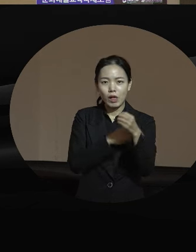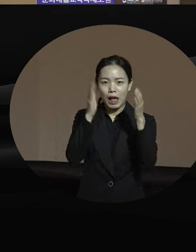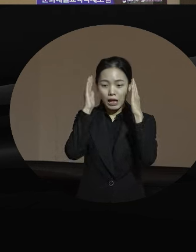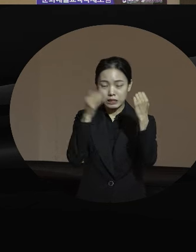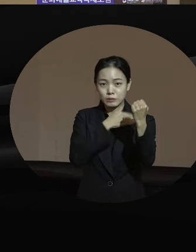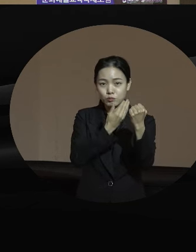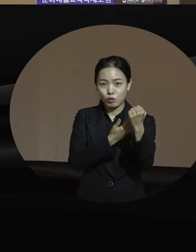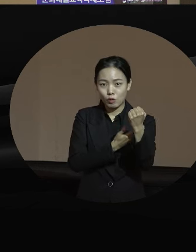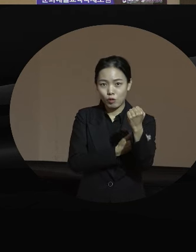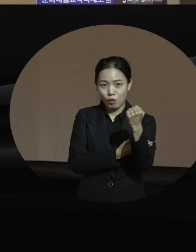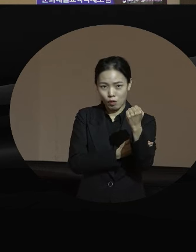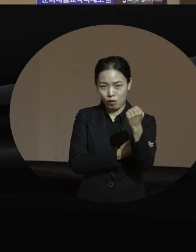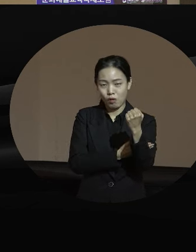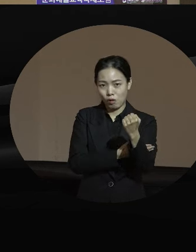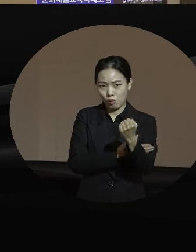있습니다.